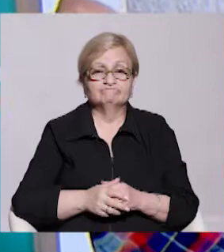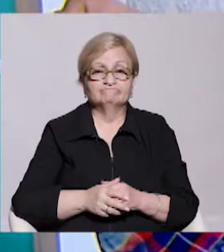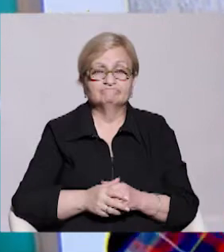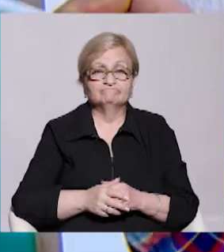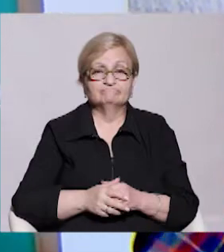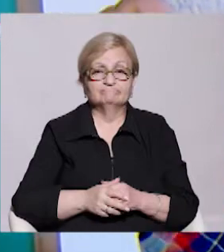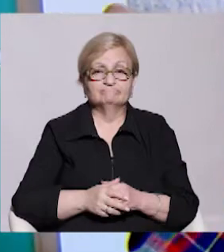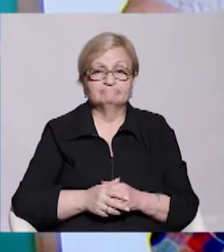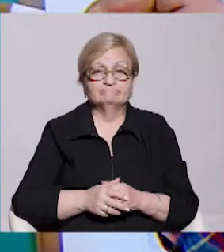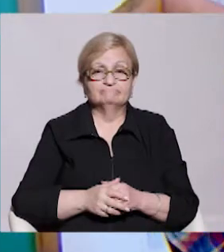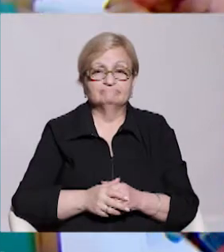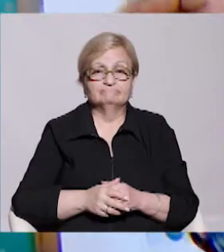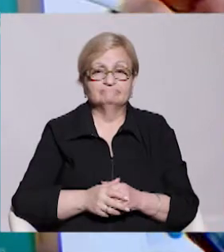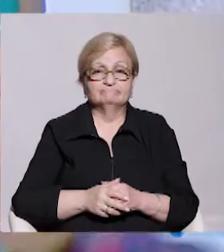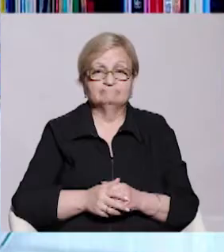შეჭამს